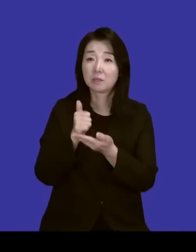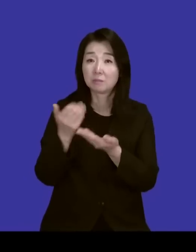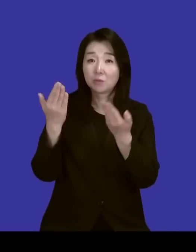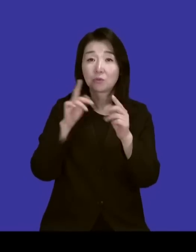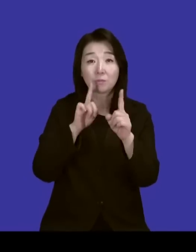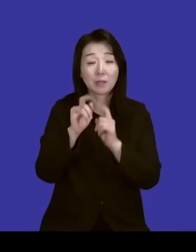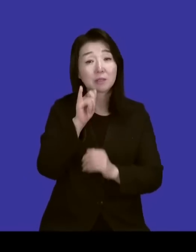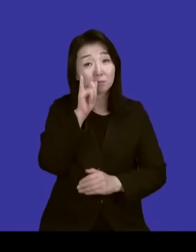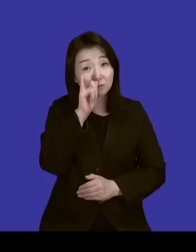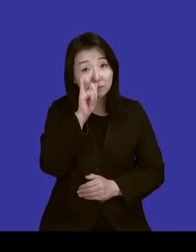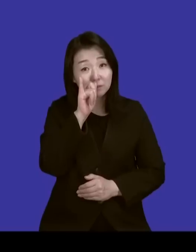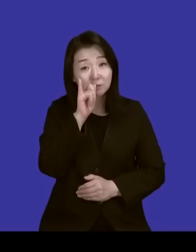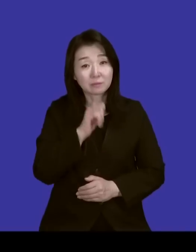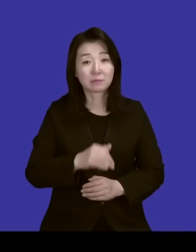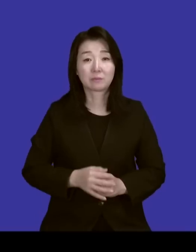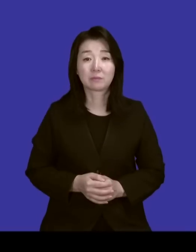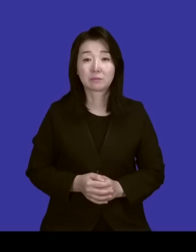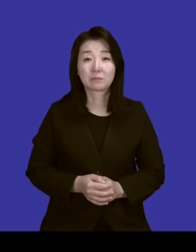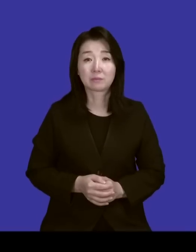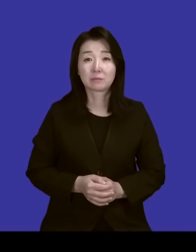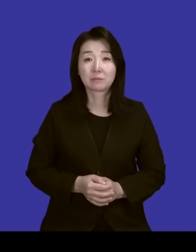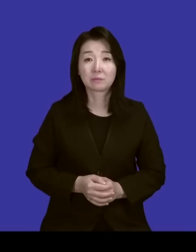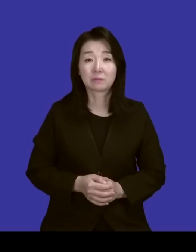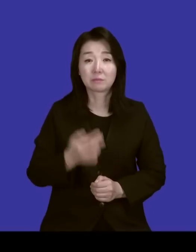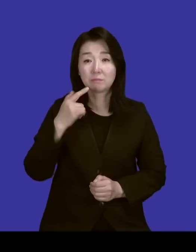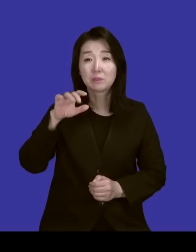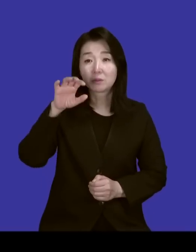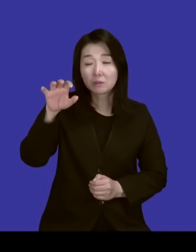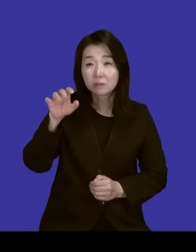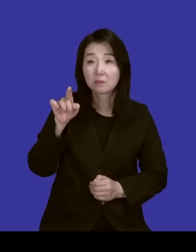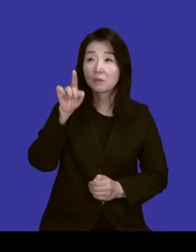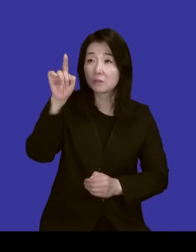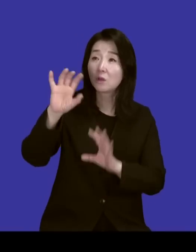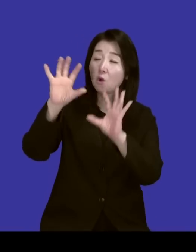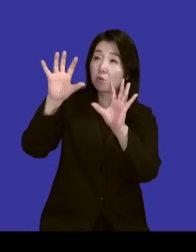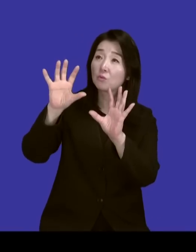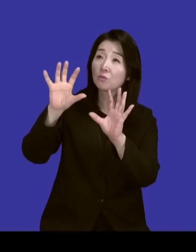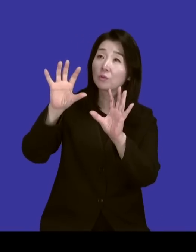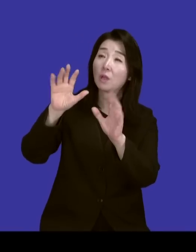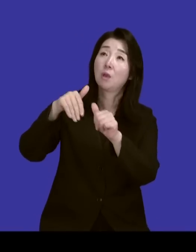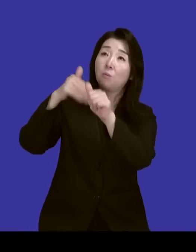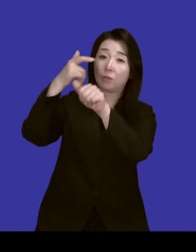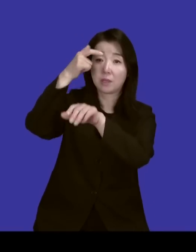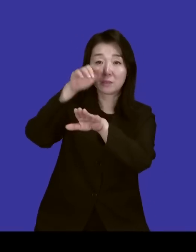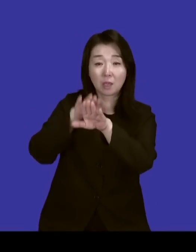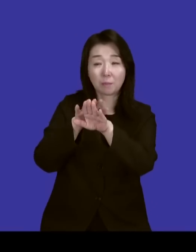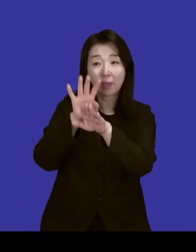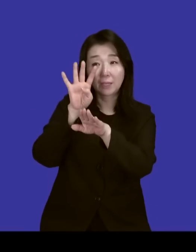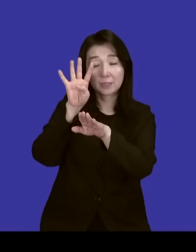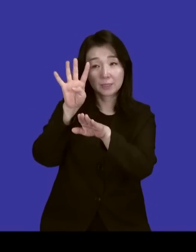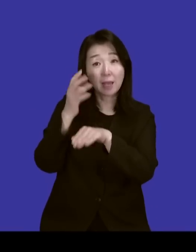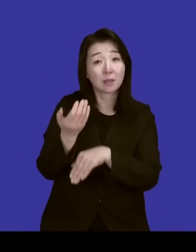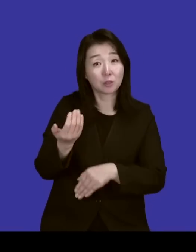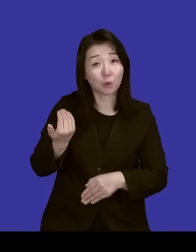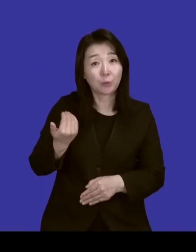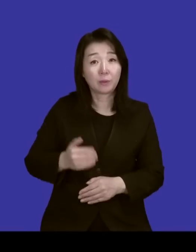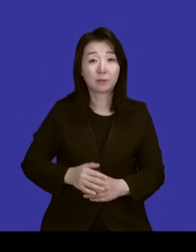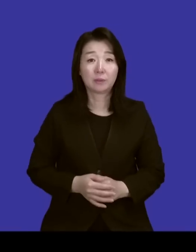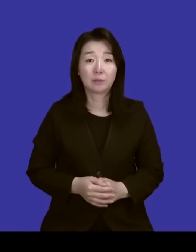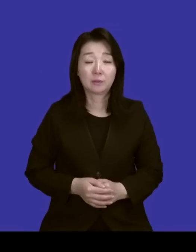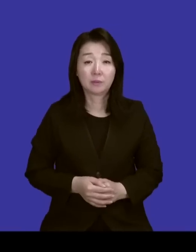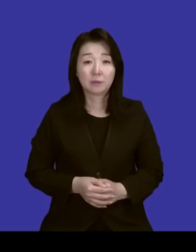말씀이 있을까요? 미국에서 이제 천국 환송 예배 한 사흘 전에요. 예. 사흘 전에